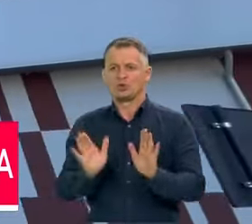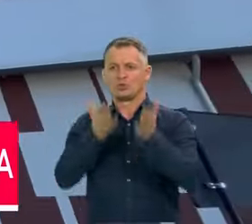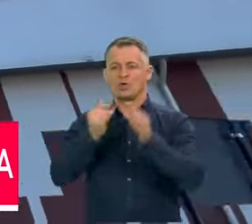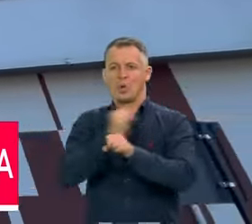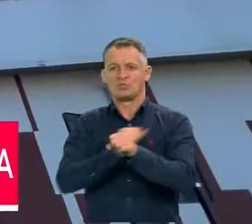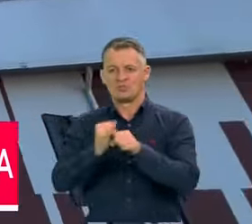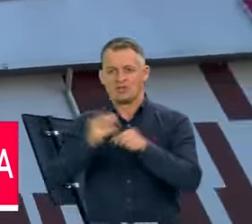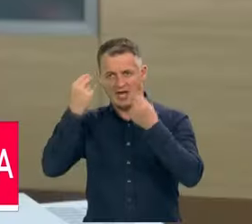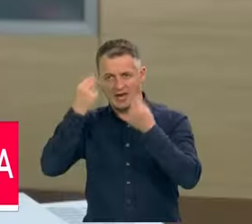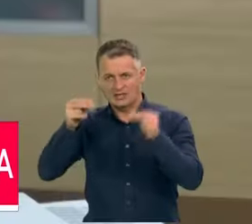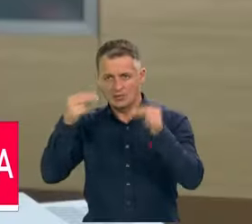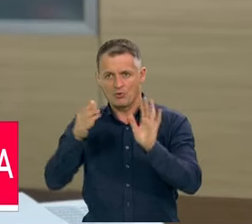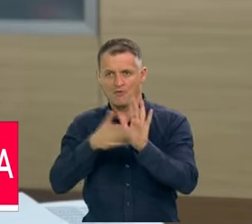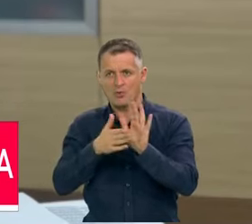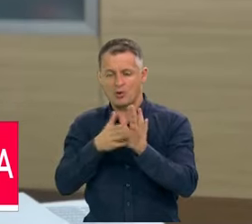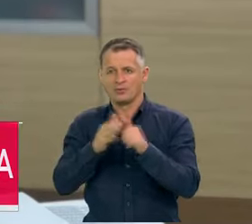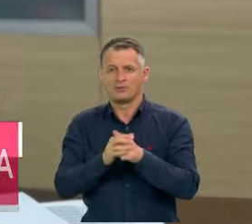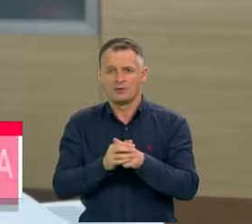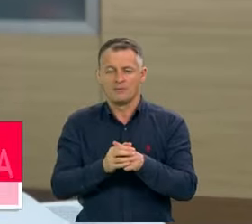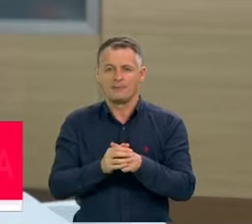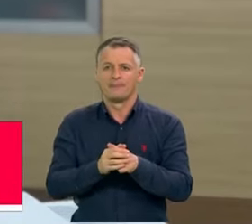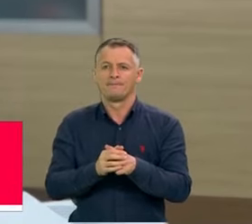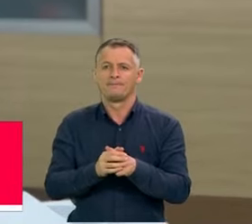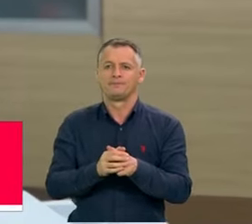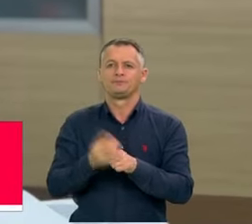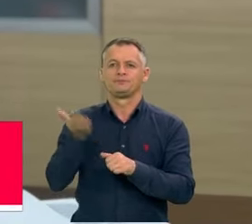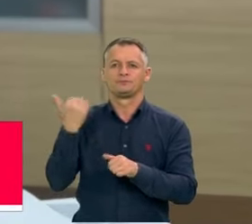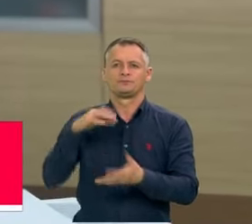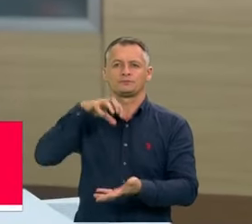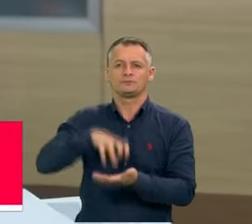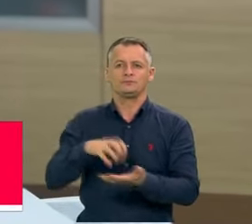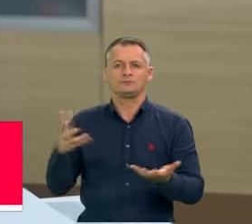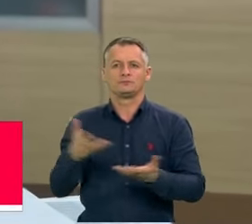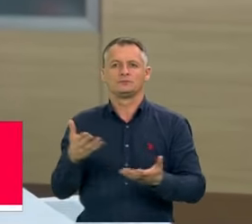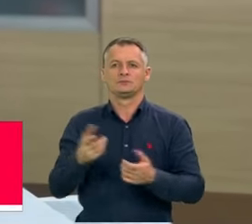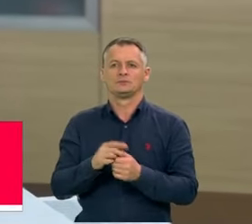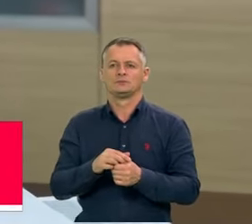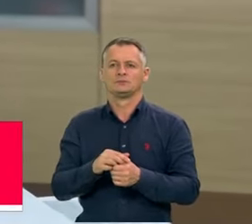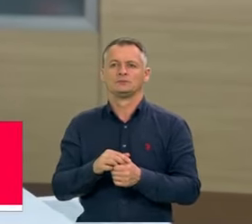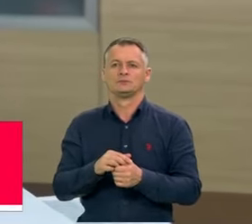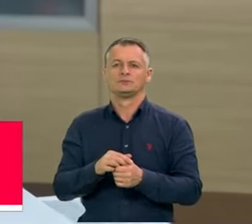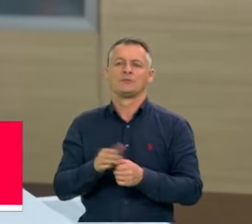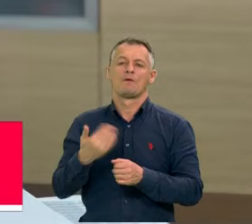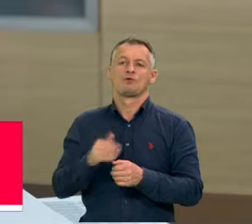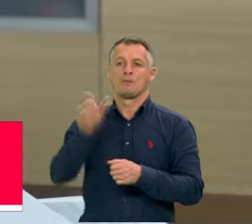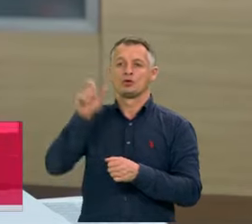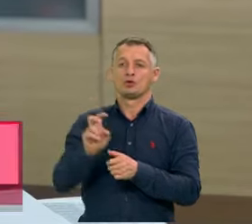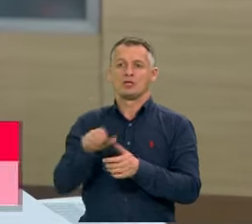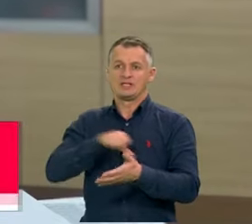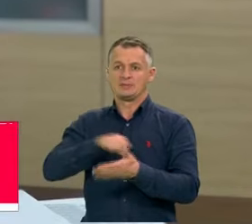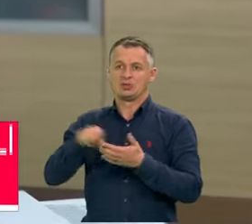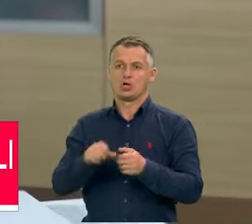de exemplu faptul că au fost posturi care nu au fost au fost candidați respinși cu 870 sau